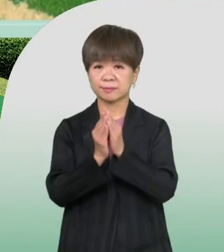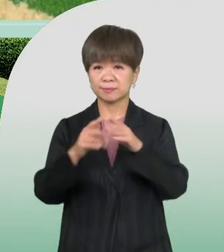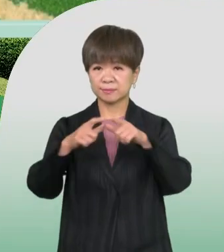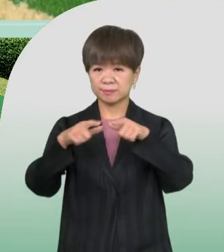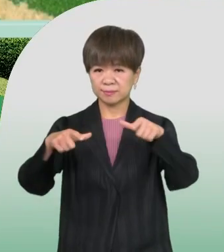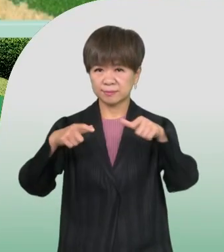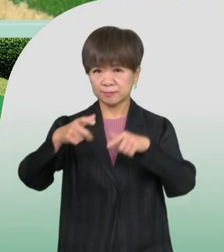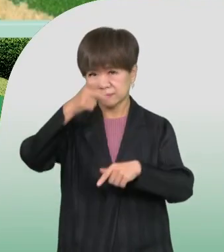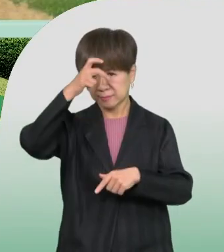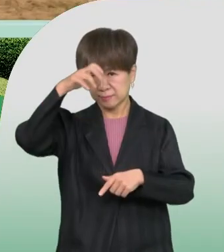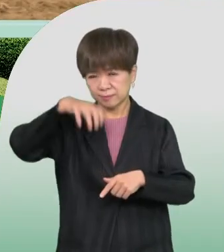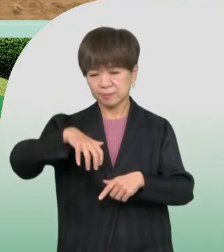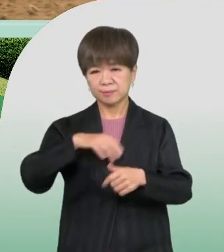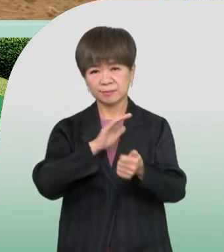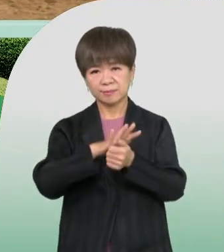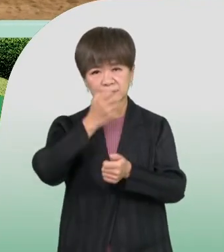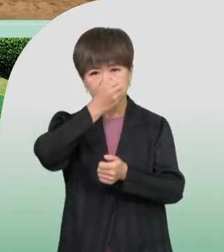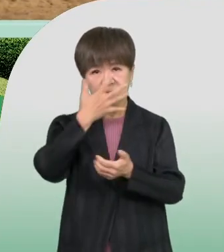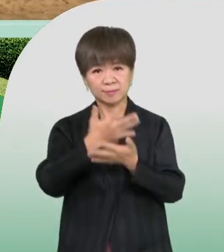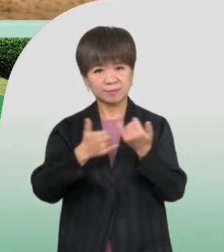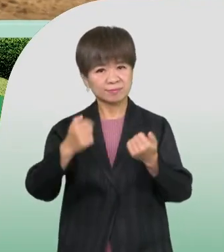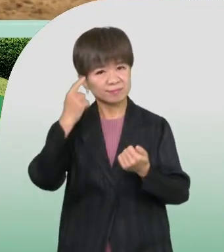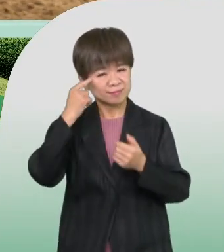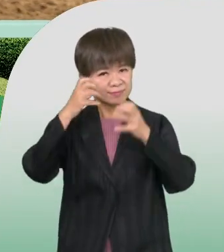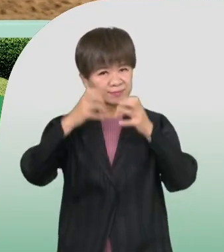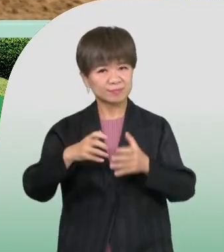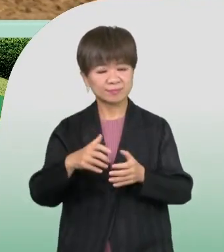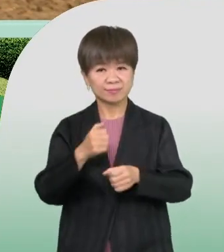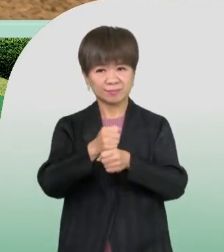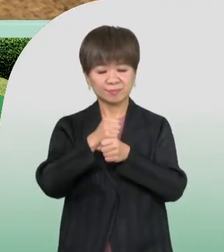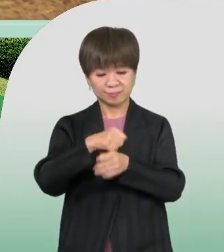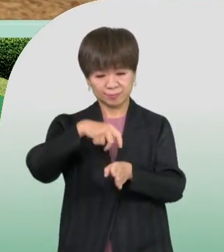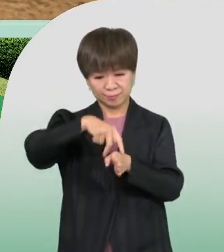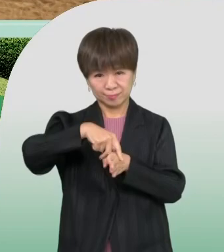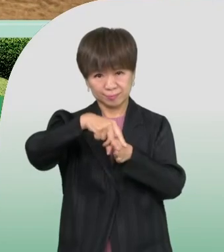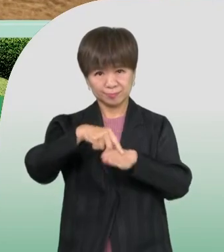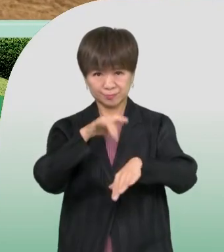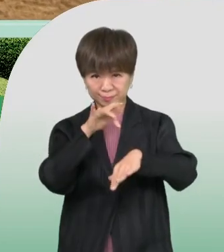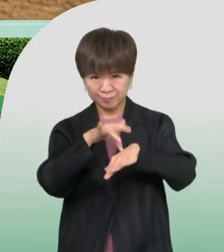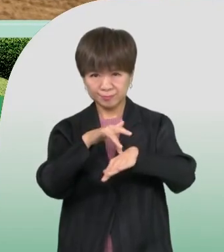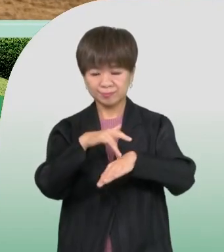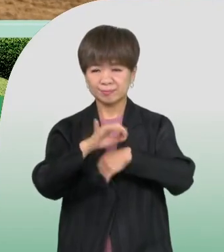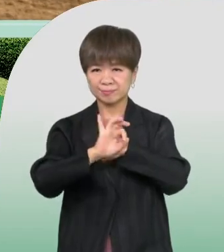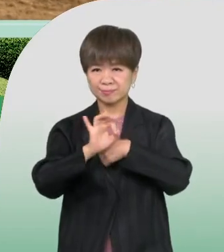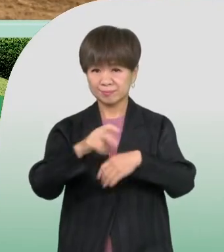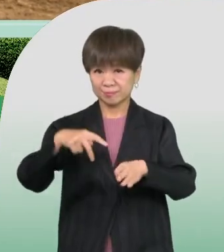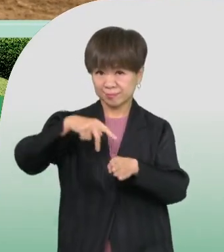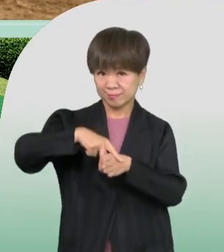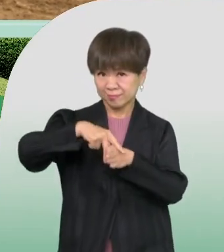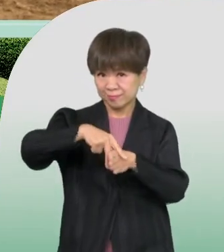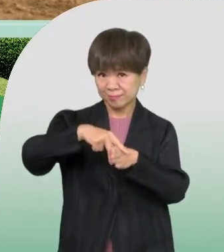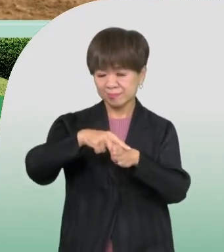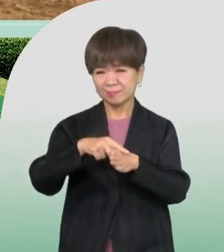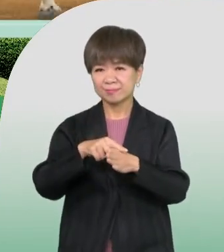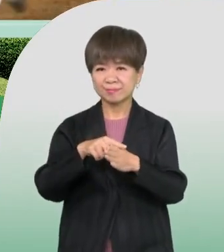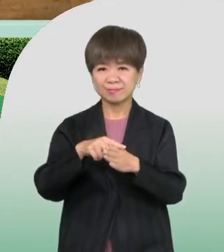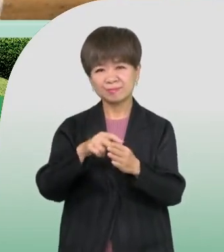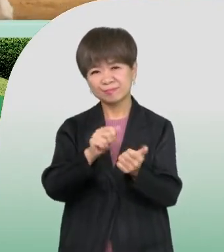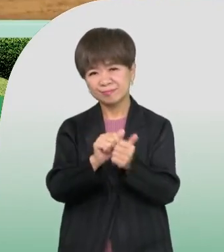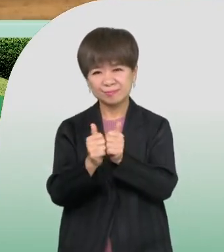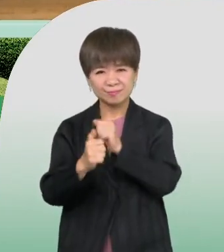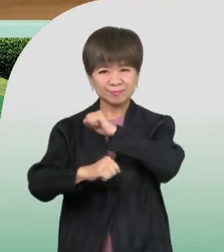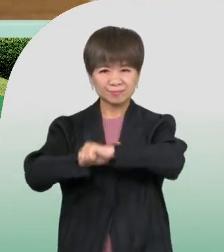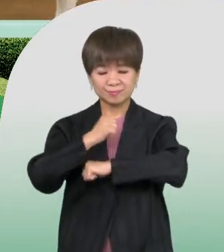考点是太监警分局为抢少年学生判马术停验奖，透过骑马停验同马匹亲密互